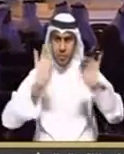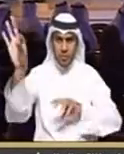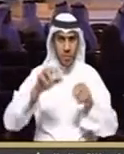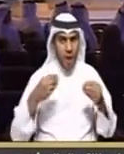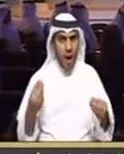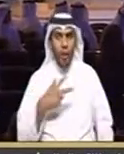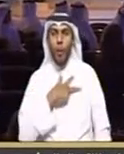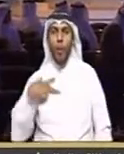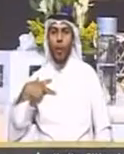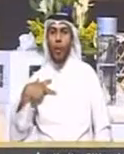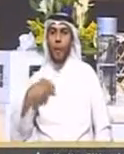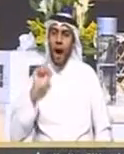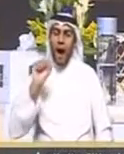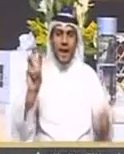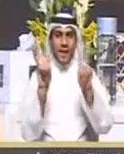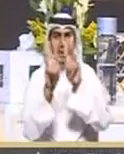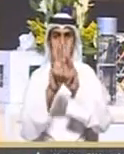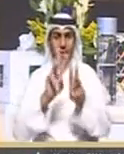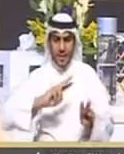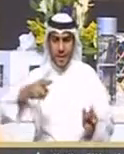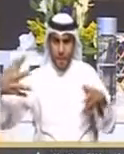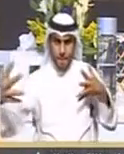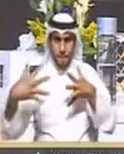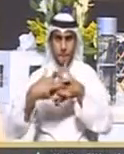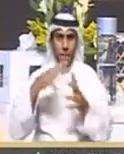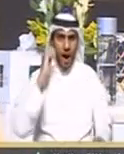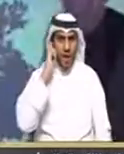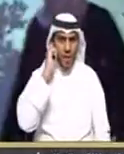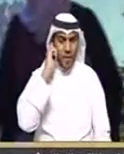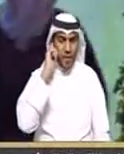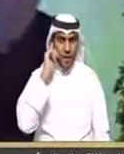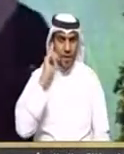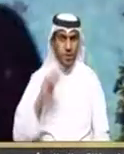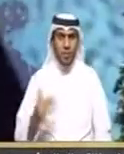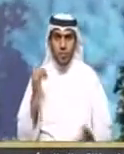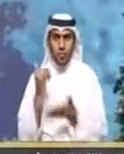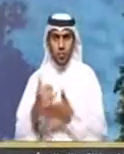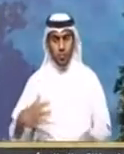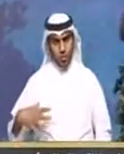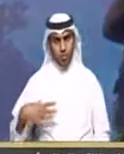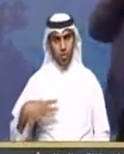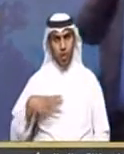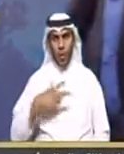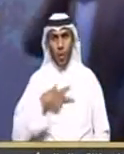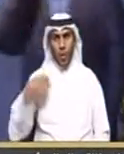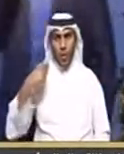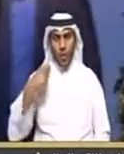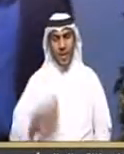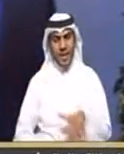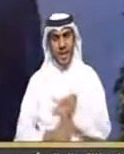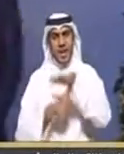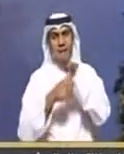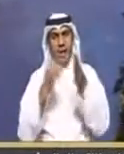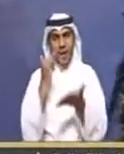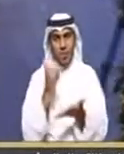فريق تسويق انجاز الدولة بشكل عام. هذا الفريق يرأسه الشيخ محمد عبد الله مبارك وزير الدولة لشؤون مجلس